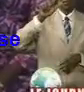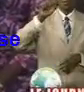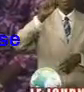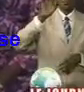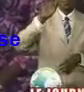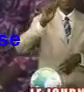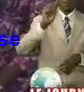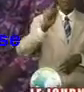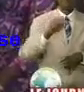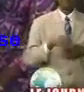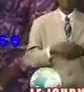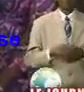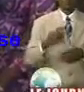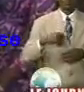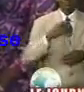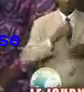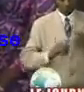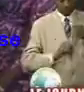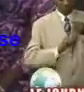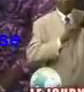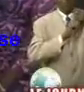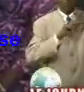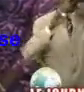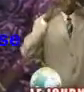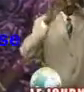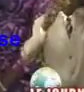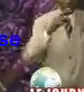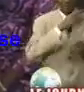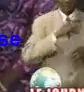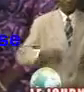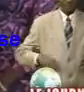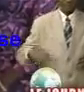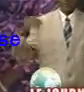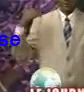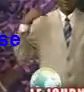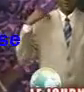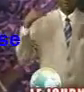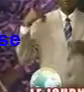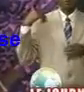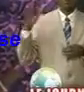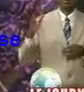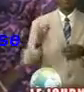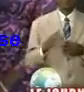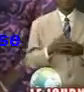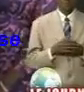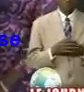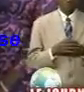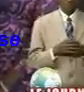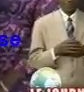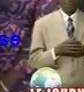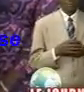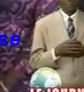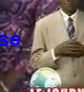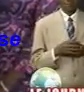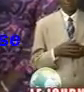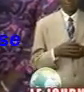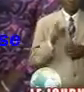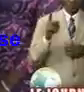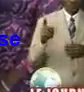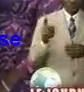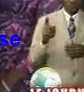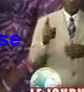responsable à son Excellence Monsieur le Président de la République, chef de l'État, Joseph Kabila